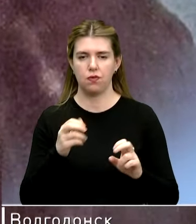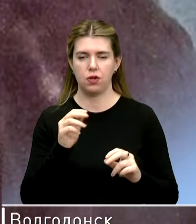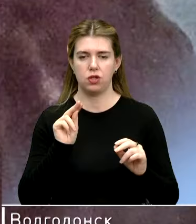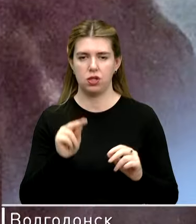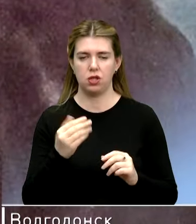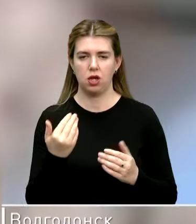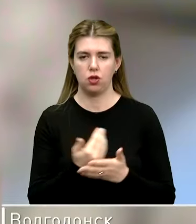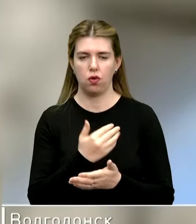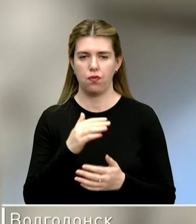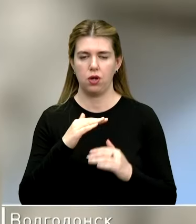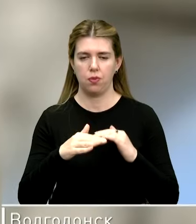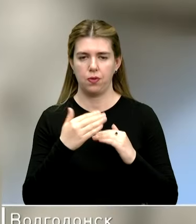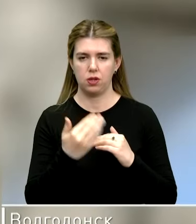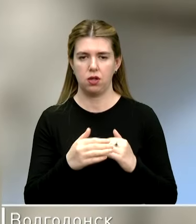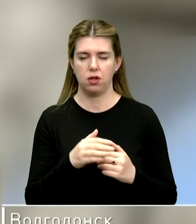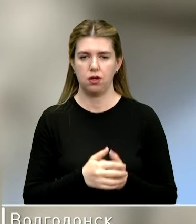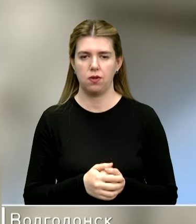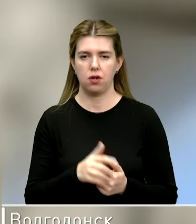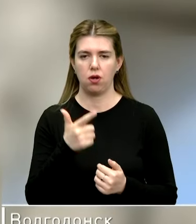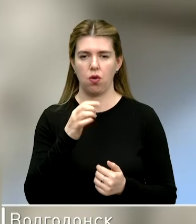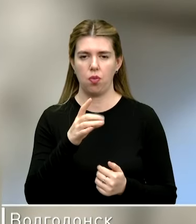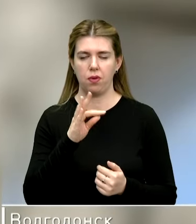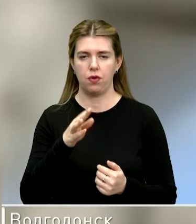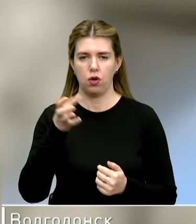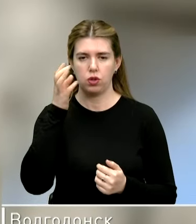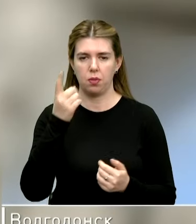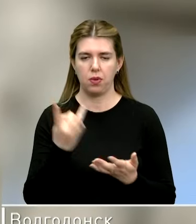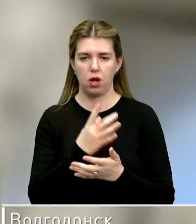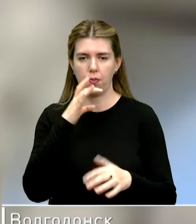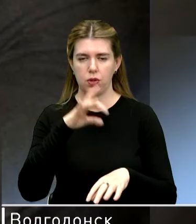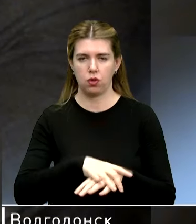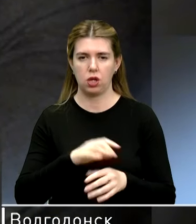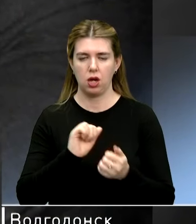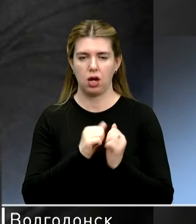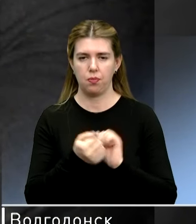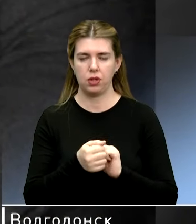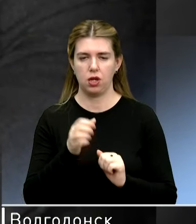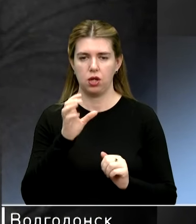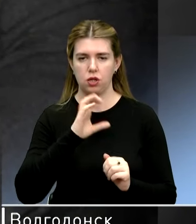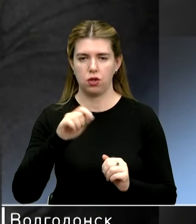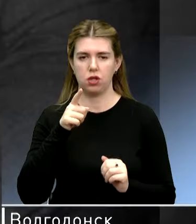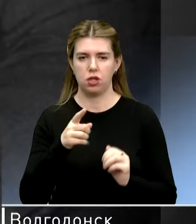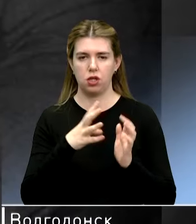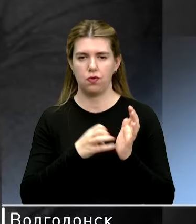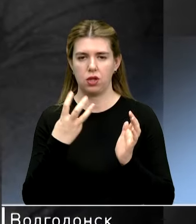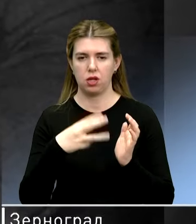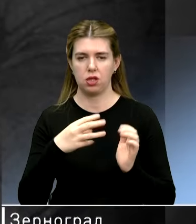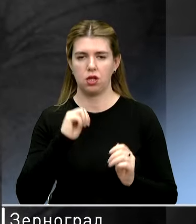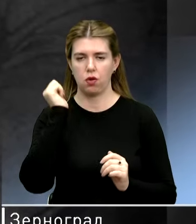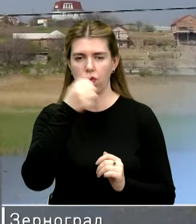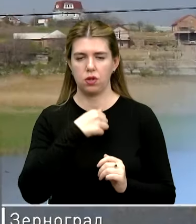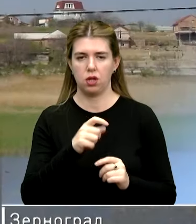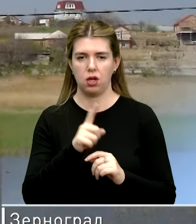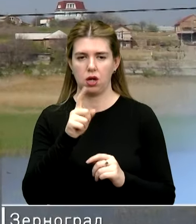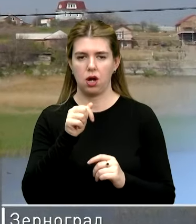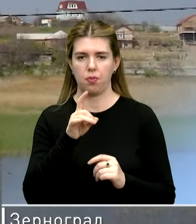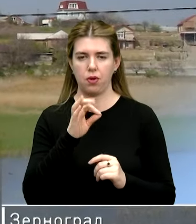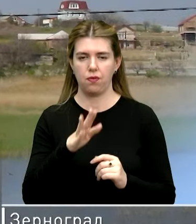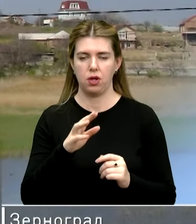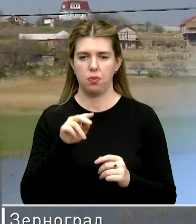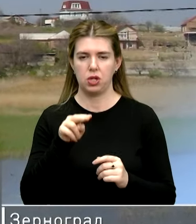в честь советского палеонтолога Валериана Громова. Ученый впервые обнаружил окаменелости слона в 1930-е годы в Хопровском